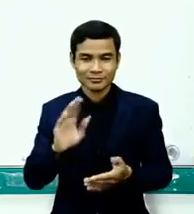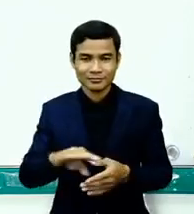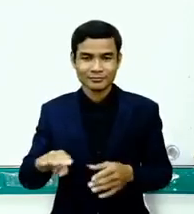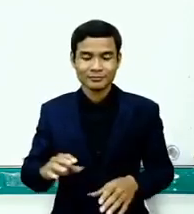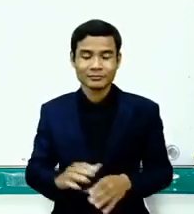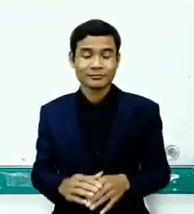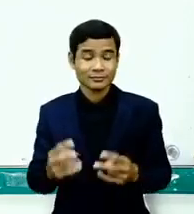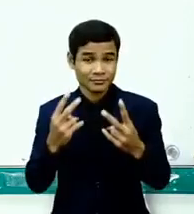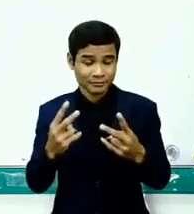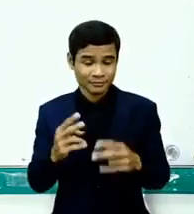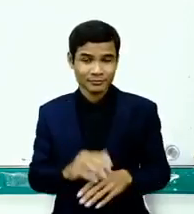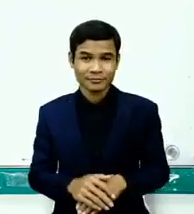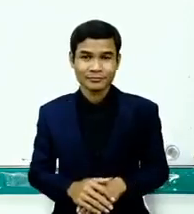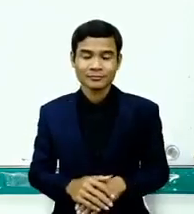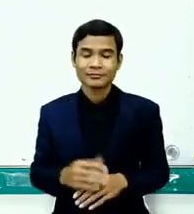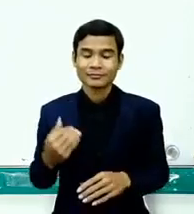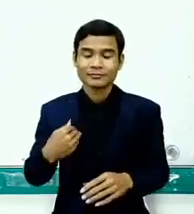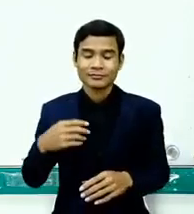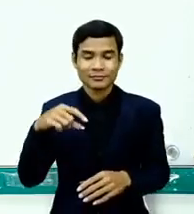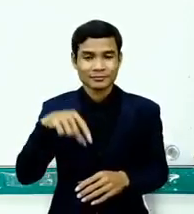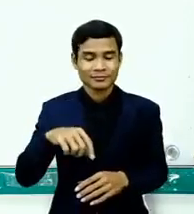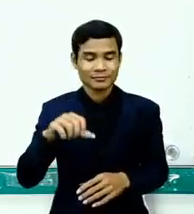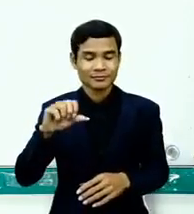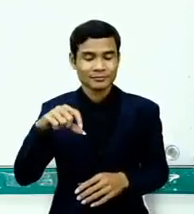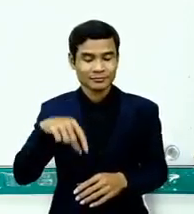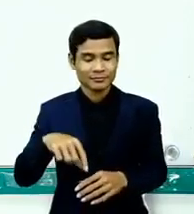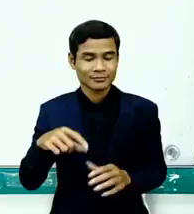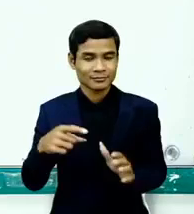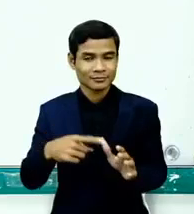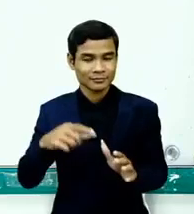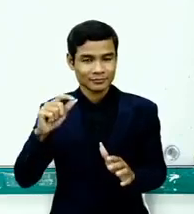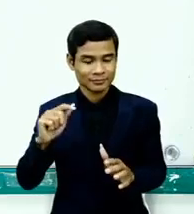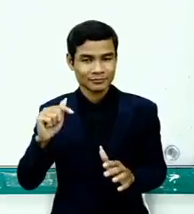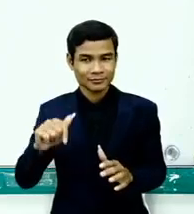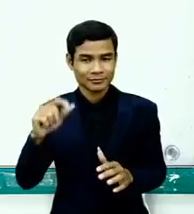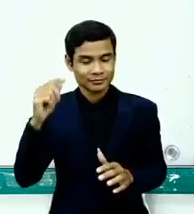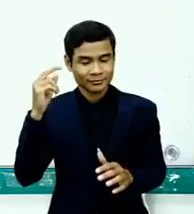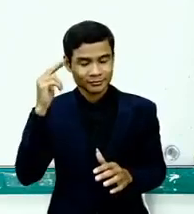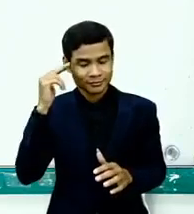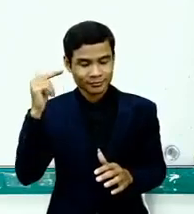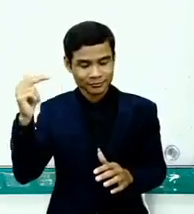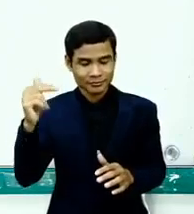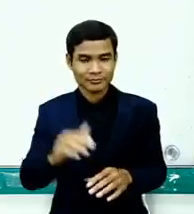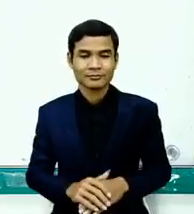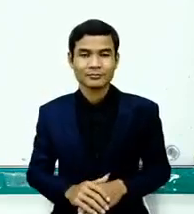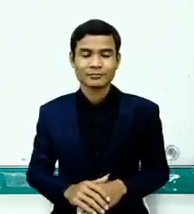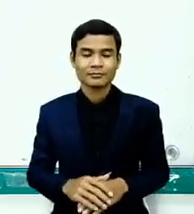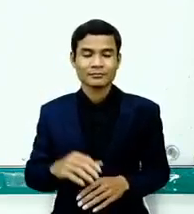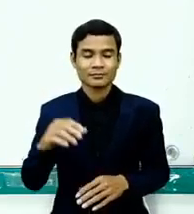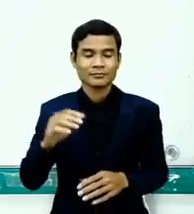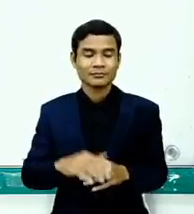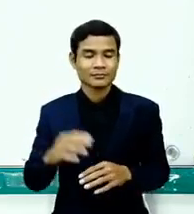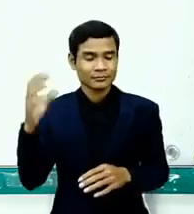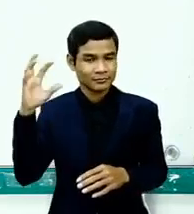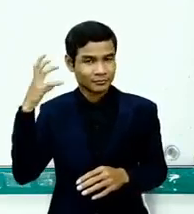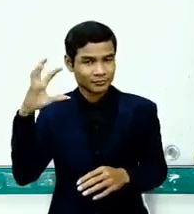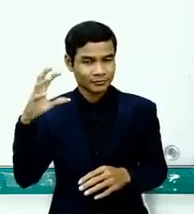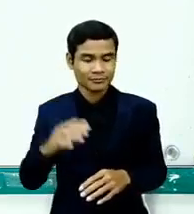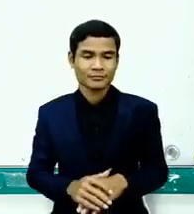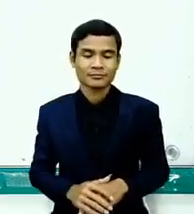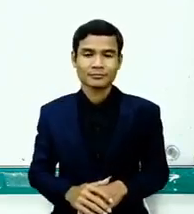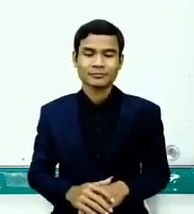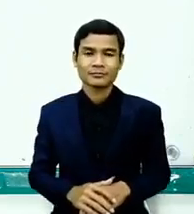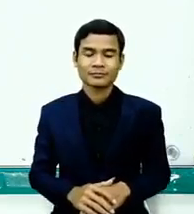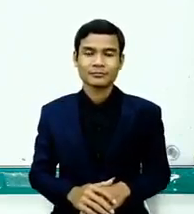ងយើងច្រៀងបទចាតាក់ទិញនឹងនឹងណាអញ្ចឹងអ្នកគ្រូនឹងច្រៀងឲ្យកូនស្ដាប់ឲ្យកូនកូនស្ដាប់ចាំចូលរួមច្រៀងជាមួយ